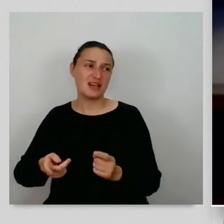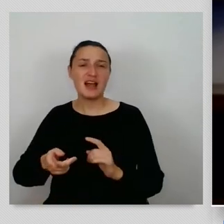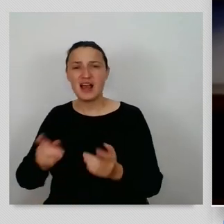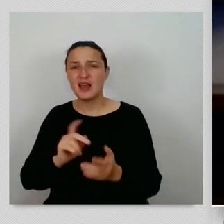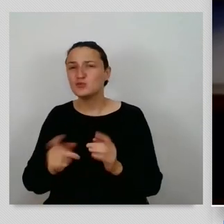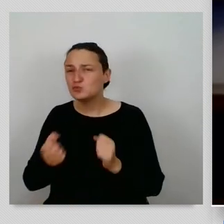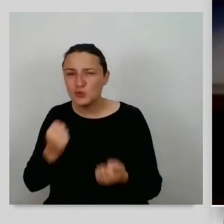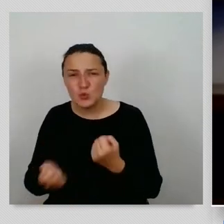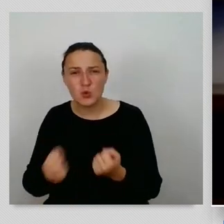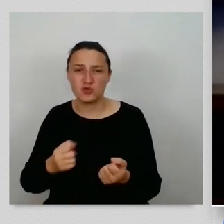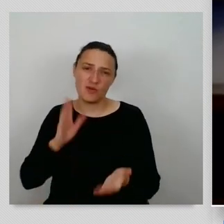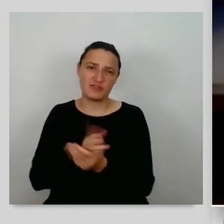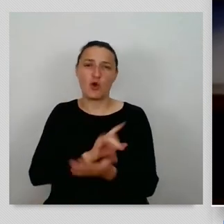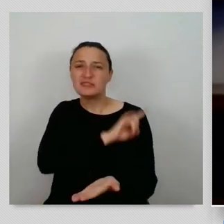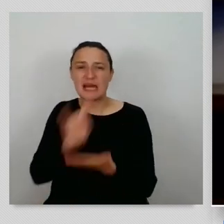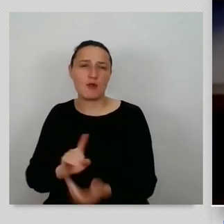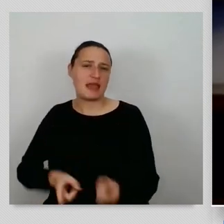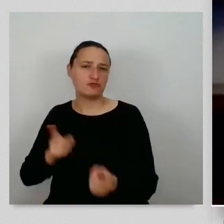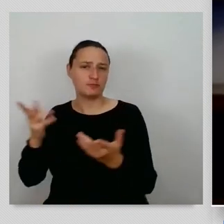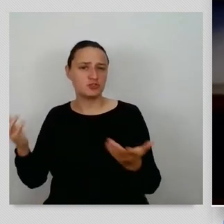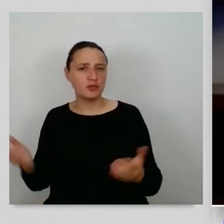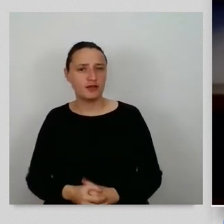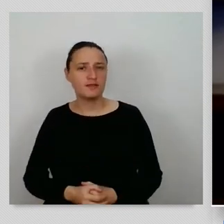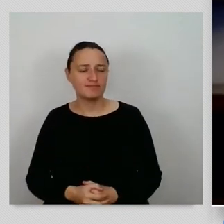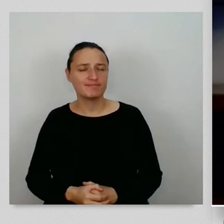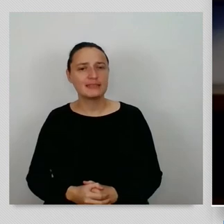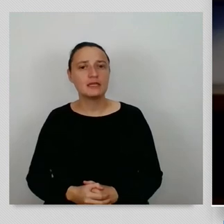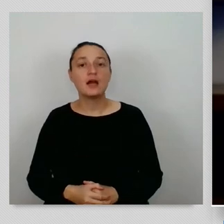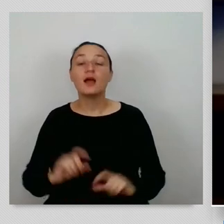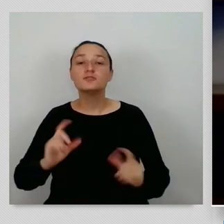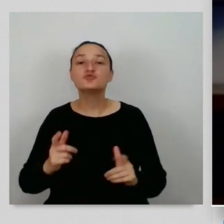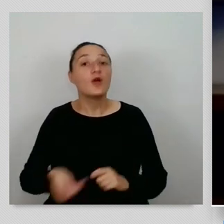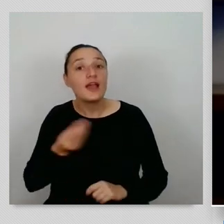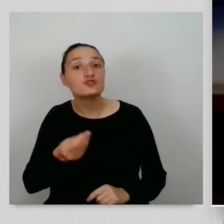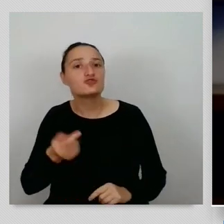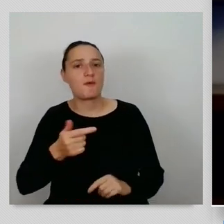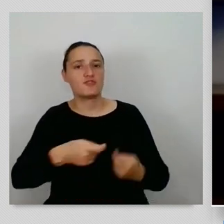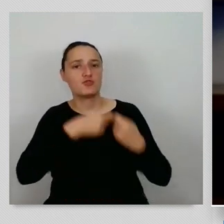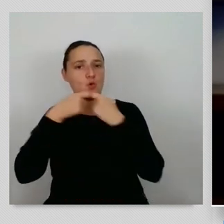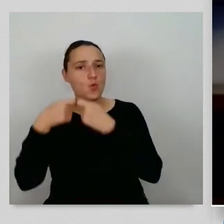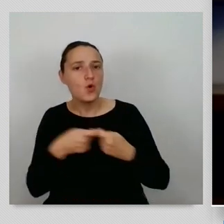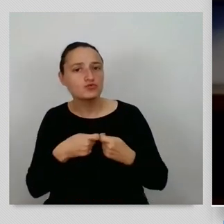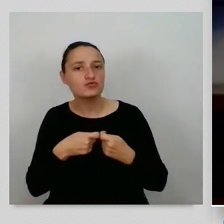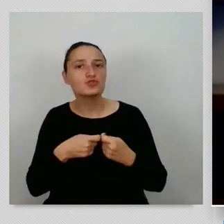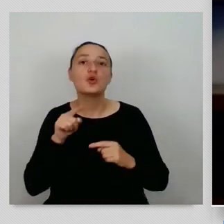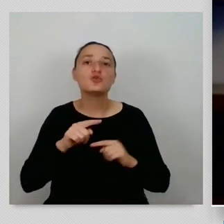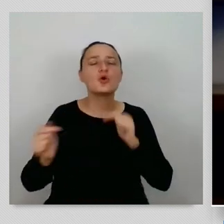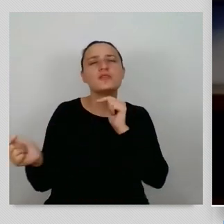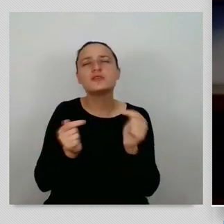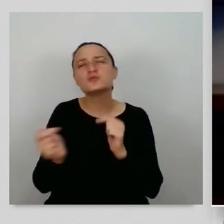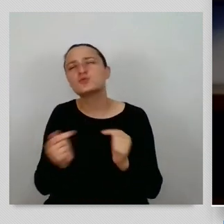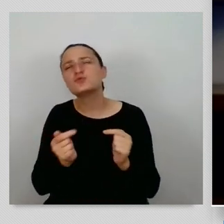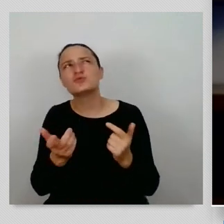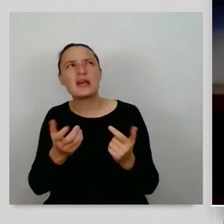niż samolotem. W związku z tym, to co powinno nas łączyć jeszcze, kolejna rzecz, tutaj jest dyskusja na temat tego, czy